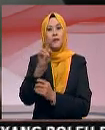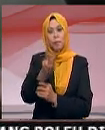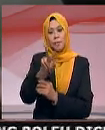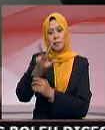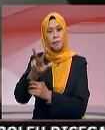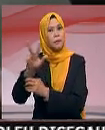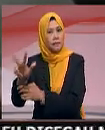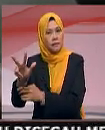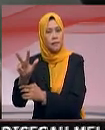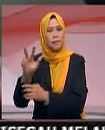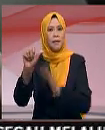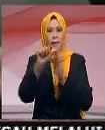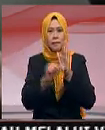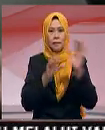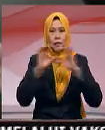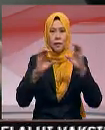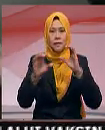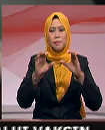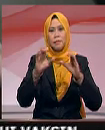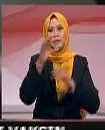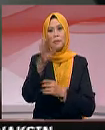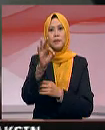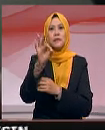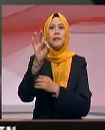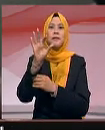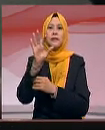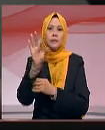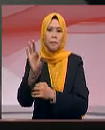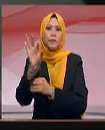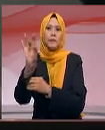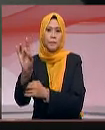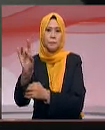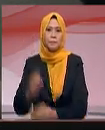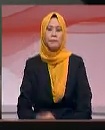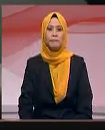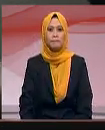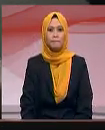2 33 fakta komunikasi dan multimedia 1998 hai hai